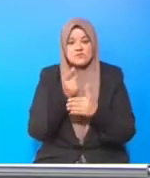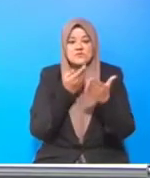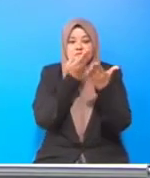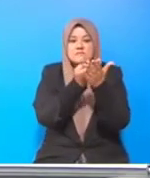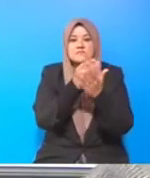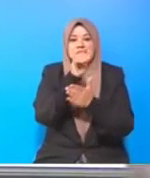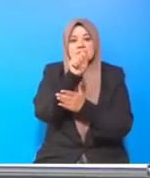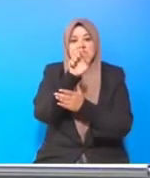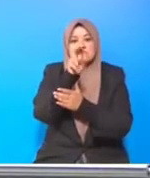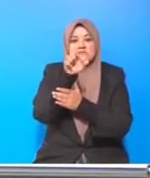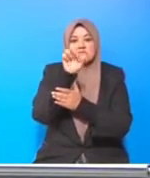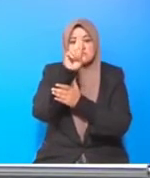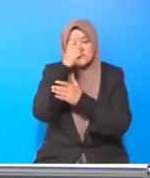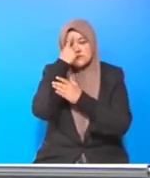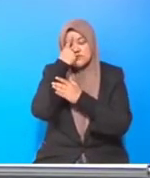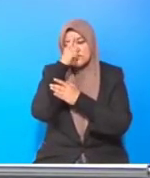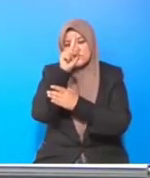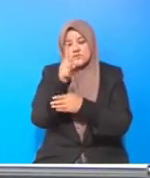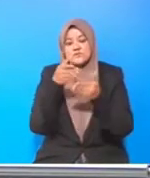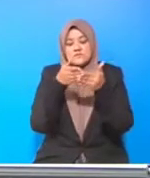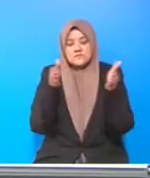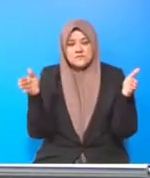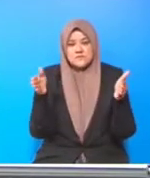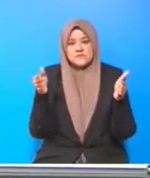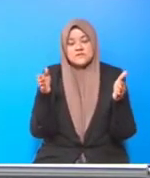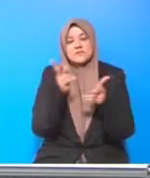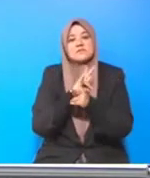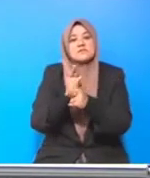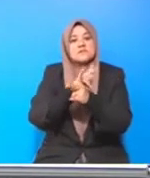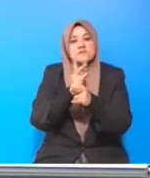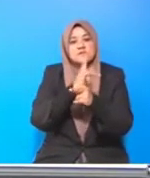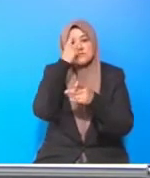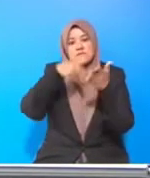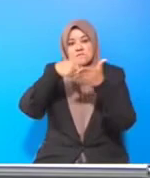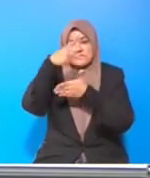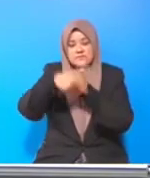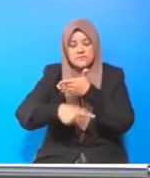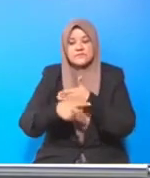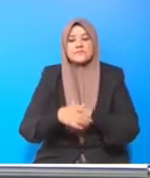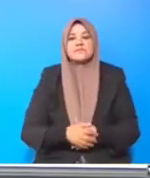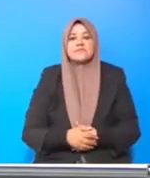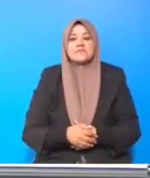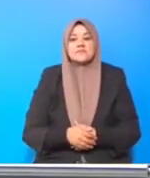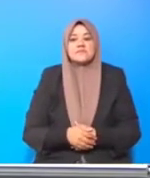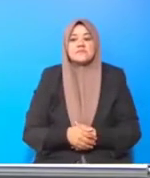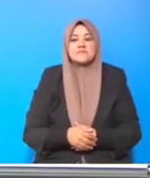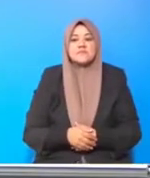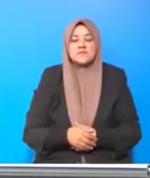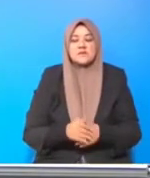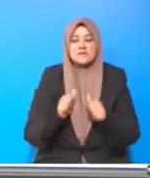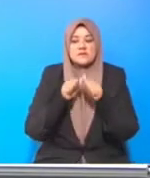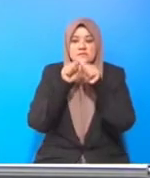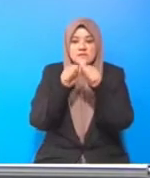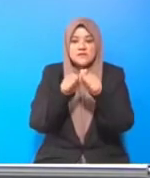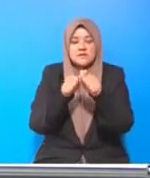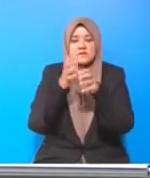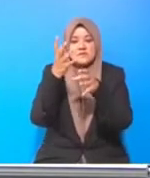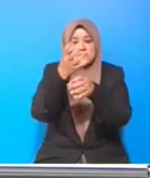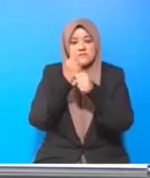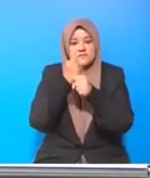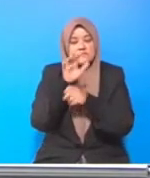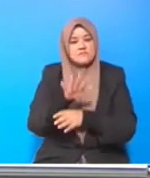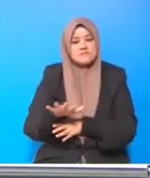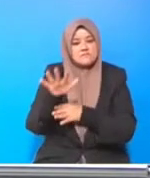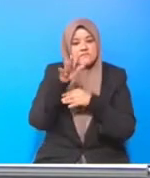memasuki tenda pembekalan sehat terbuka dan terkawal bagi-bagi program tersebut Oke dan berdasarkan perolehan